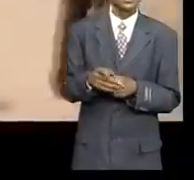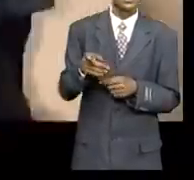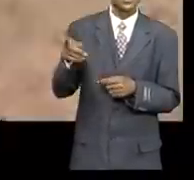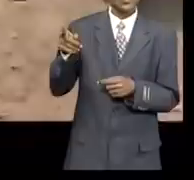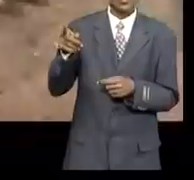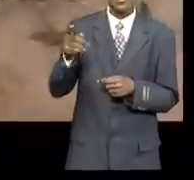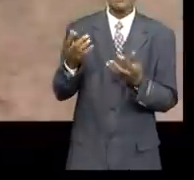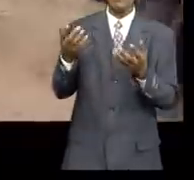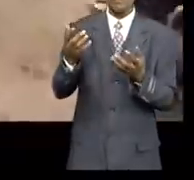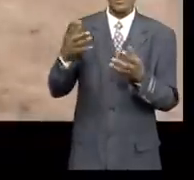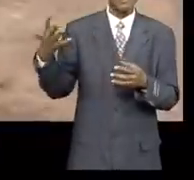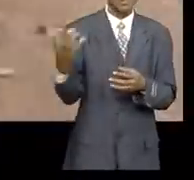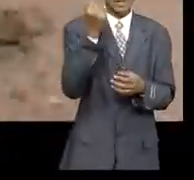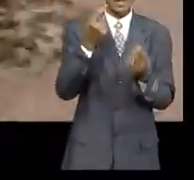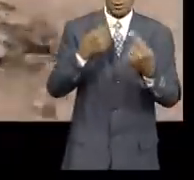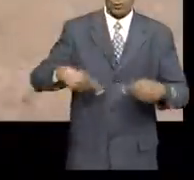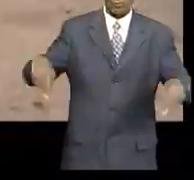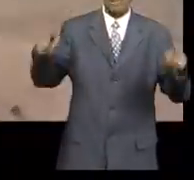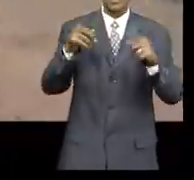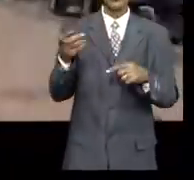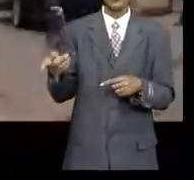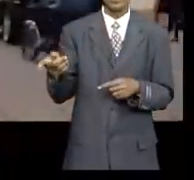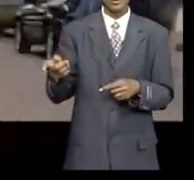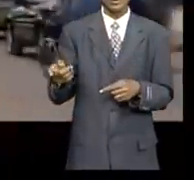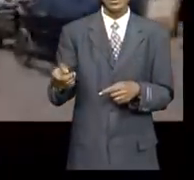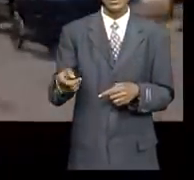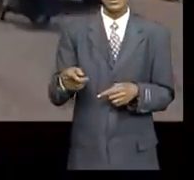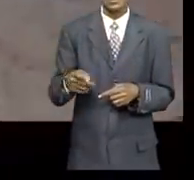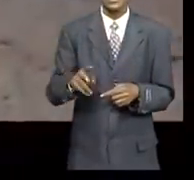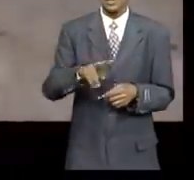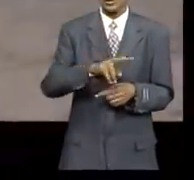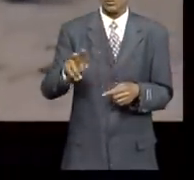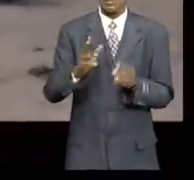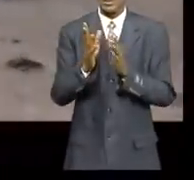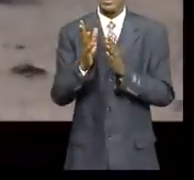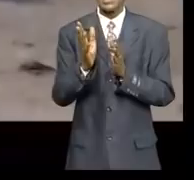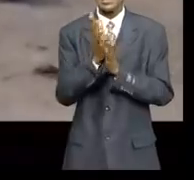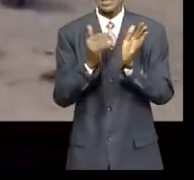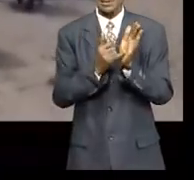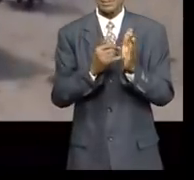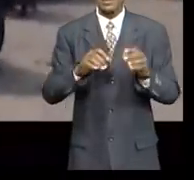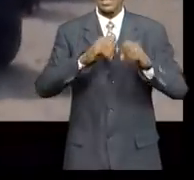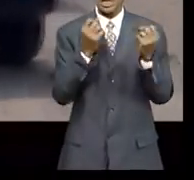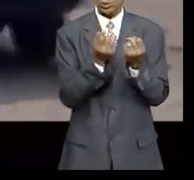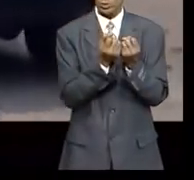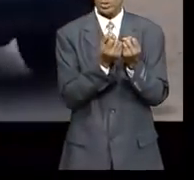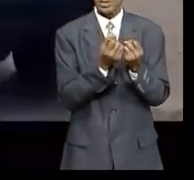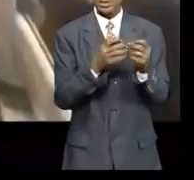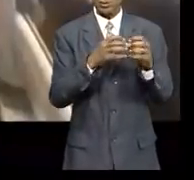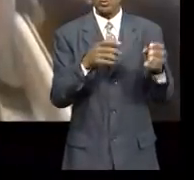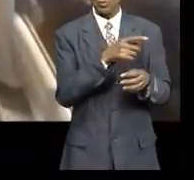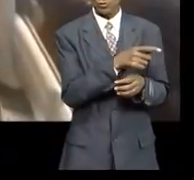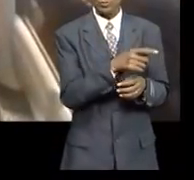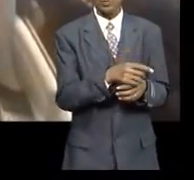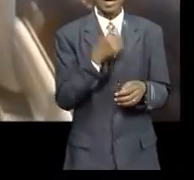propriétaire de cette concession. Déguerpie et réinstallée en 2017, la société Proton avait constaté des